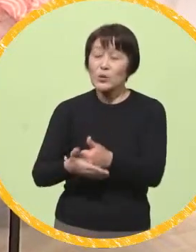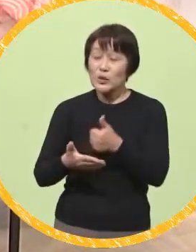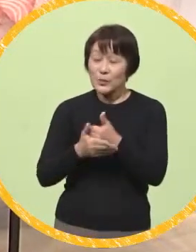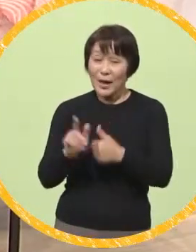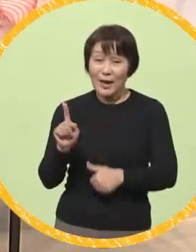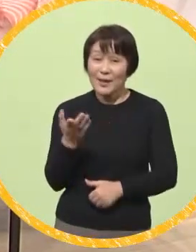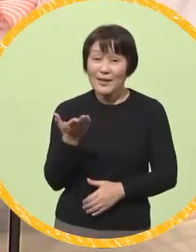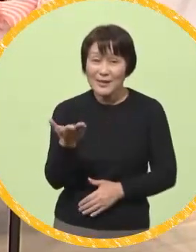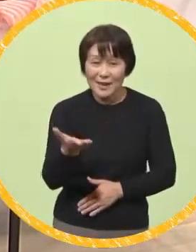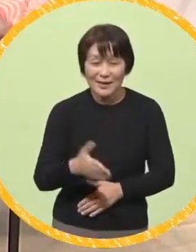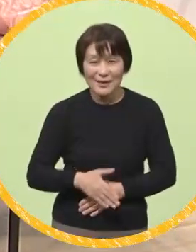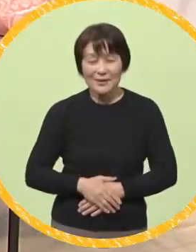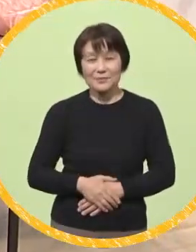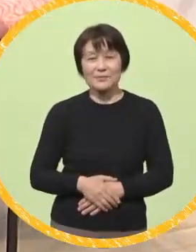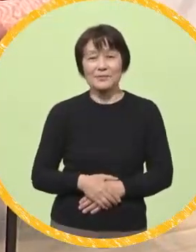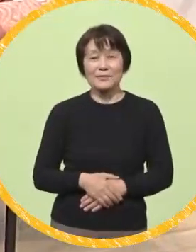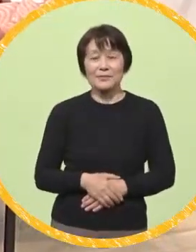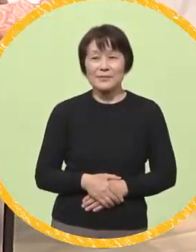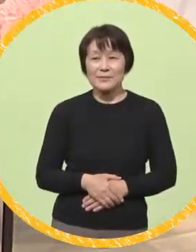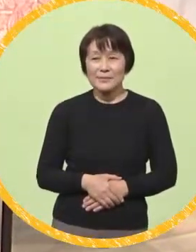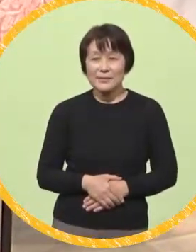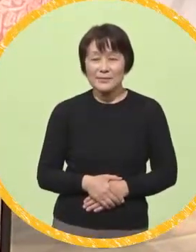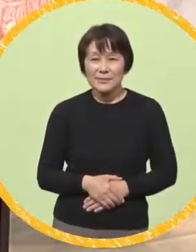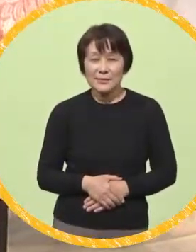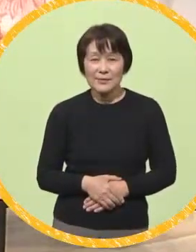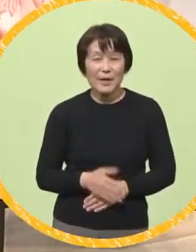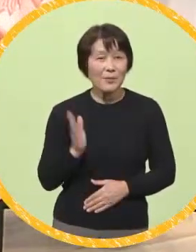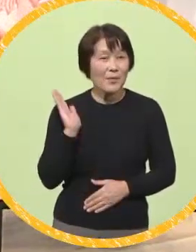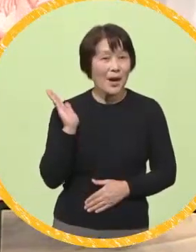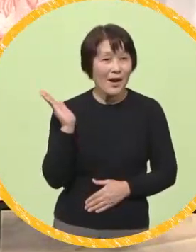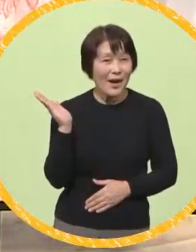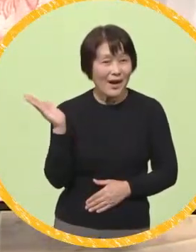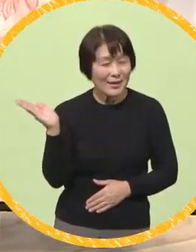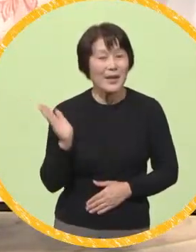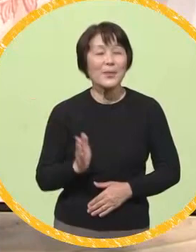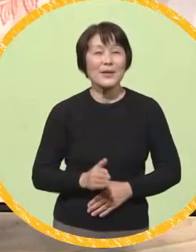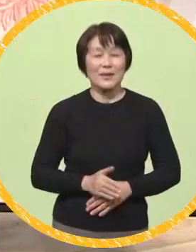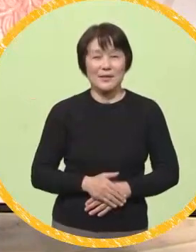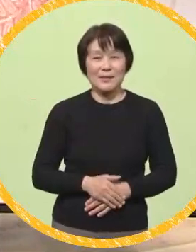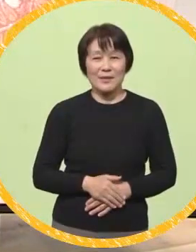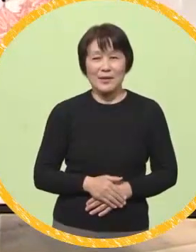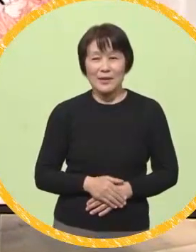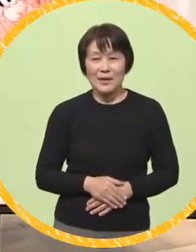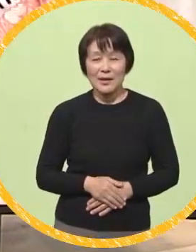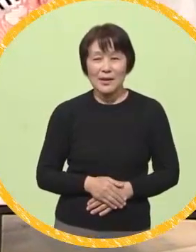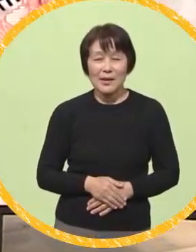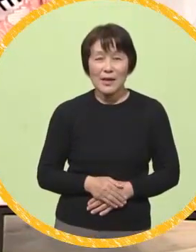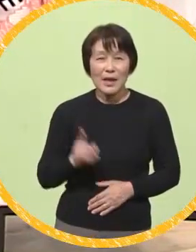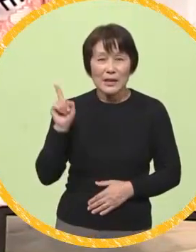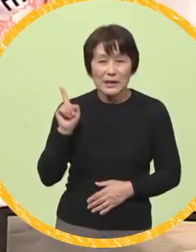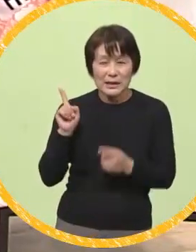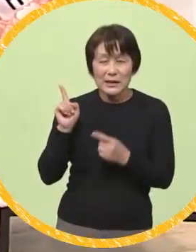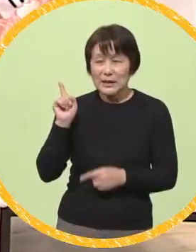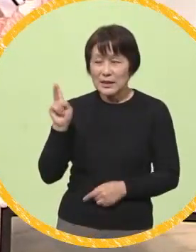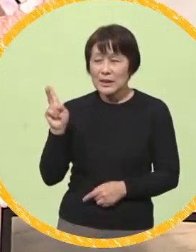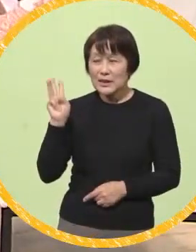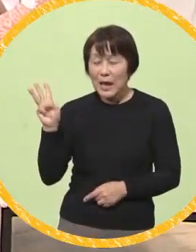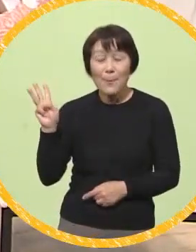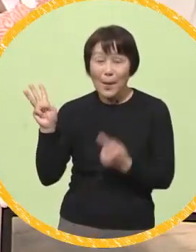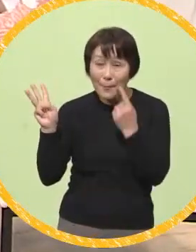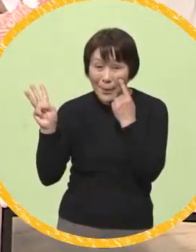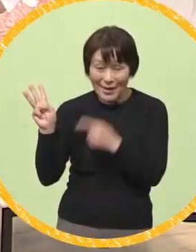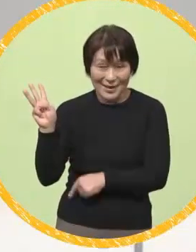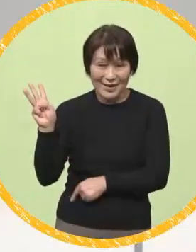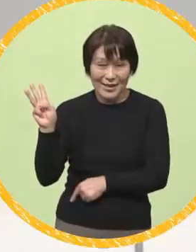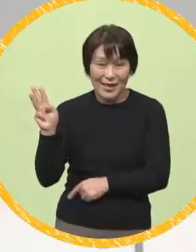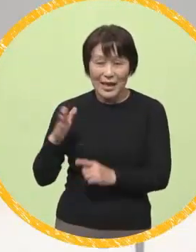すめとか、ちょっと飲んでみてみたいな、 せっかく今日いろいろ後ろに並んでいるので、はい、うん、右から3番目の、はいはい、あの神奈